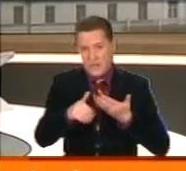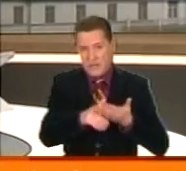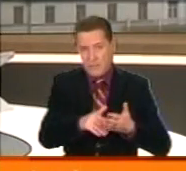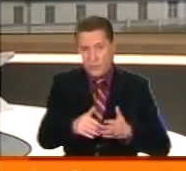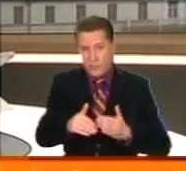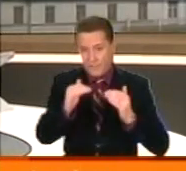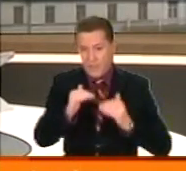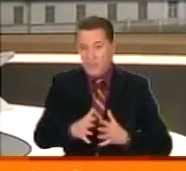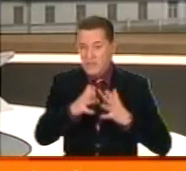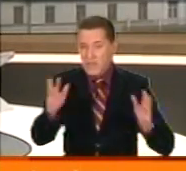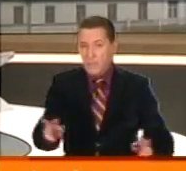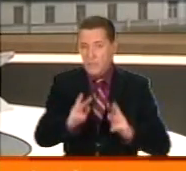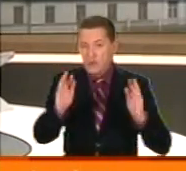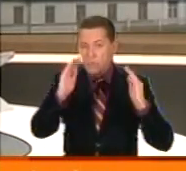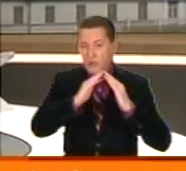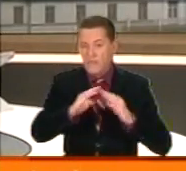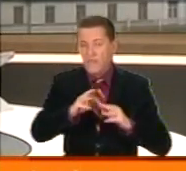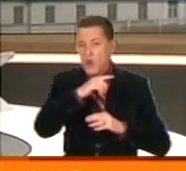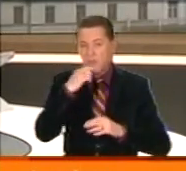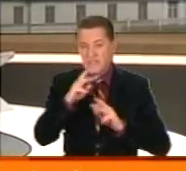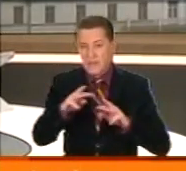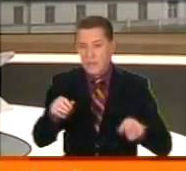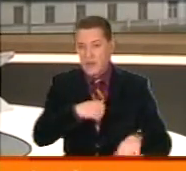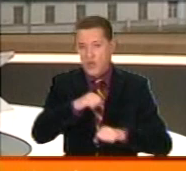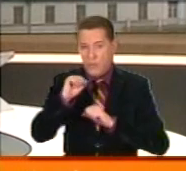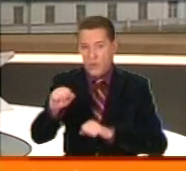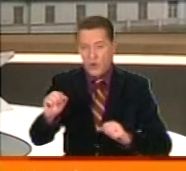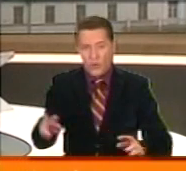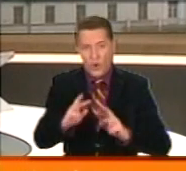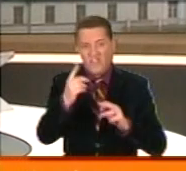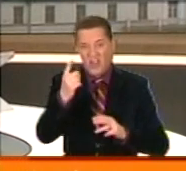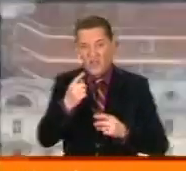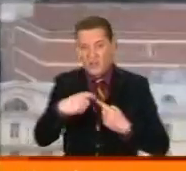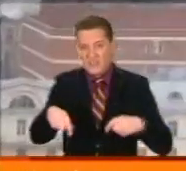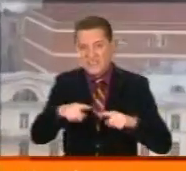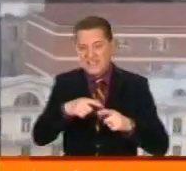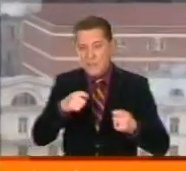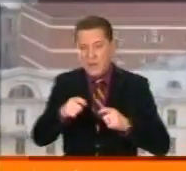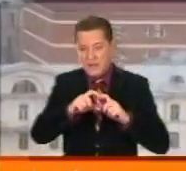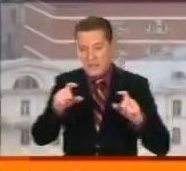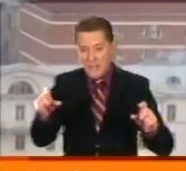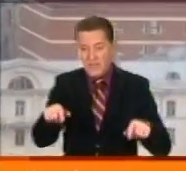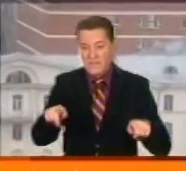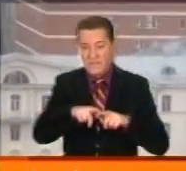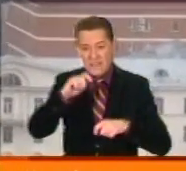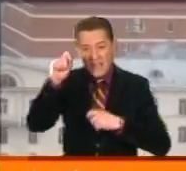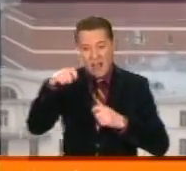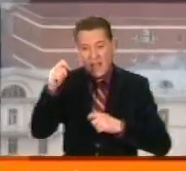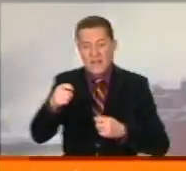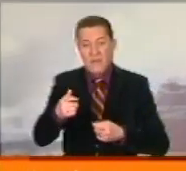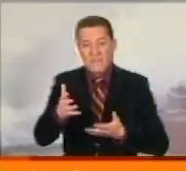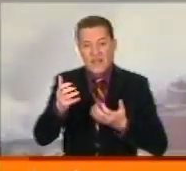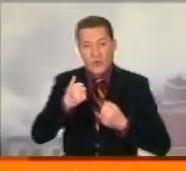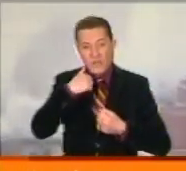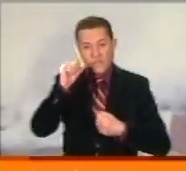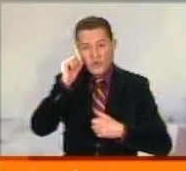масштабна пожежа в будівлі російського Міноборони вогонь охопив споруду одного з департаментів відомства Ось такі кадри надходили вчора